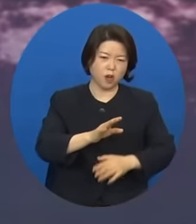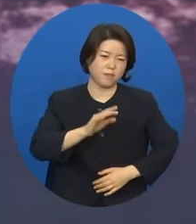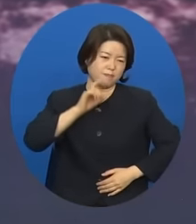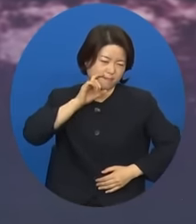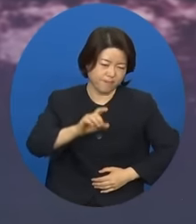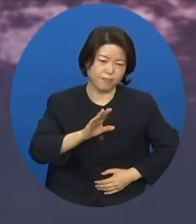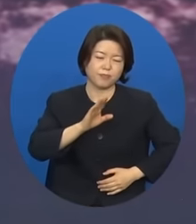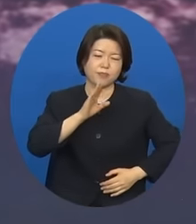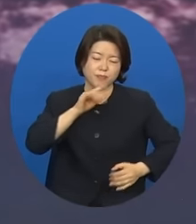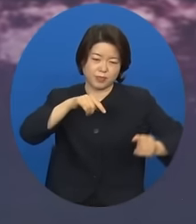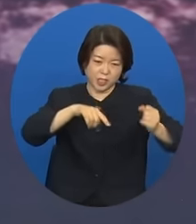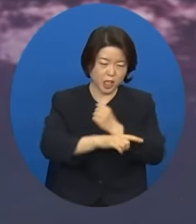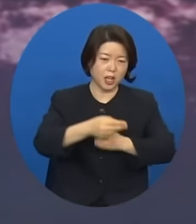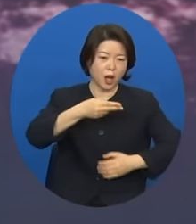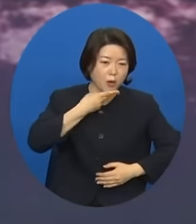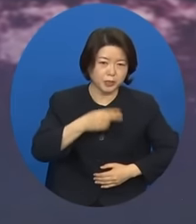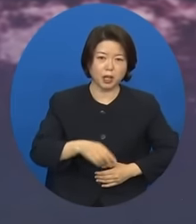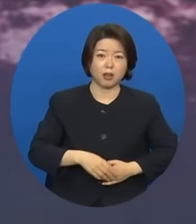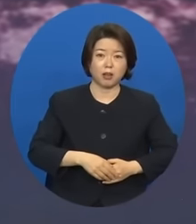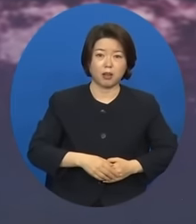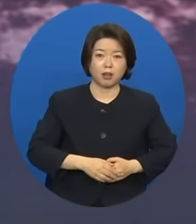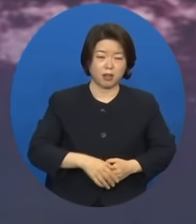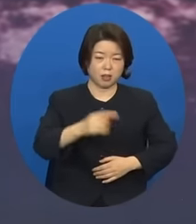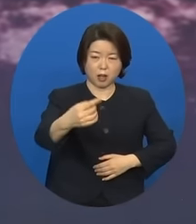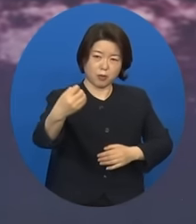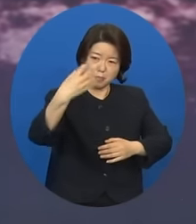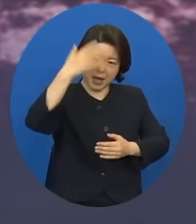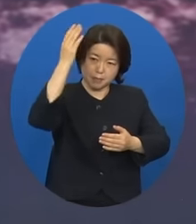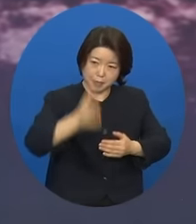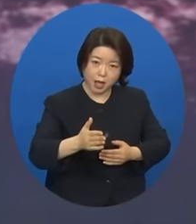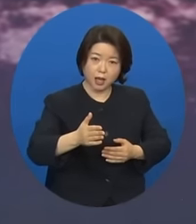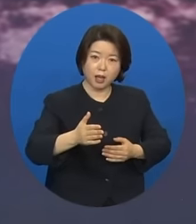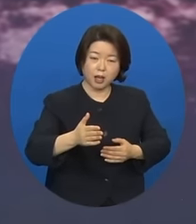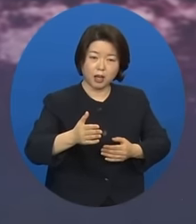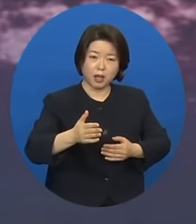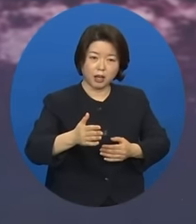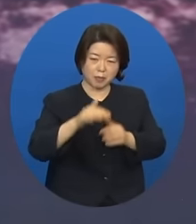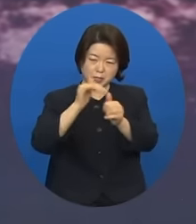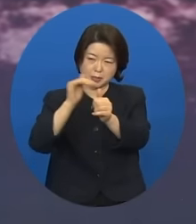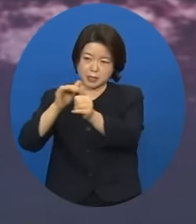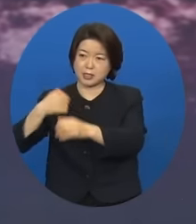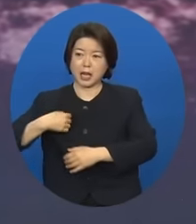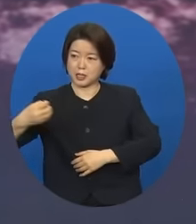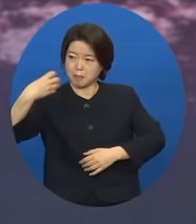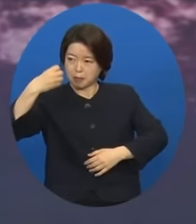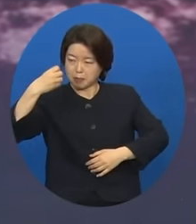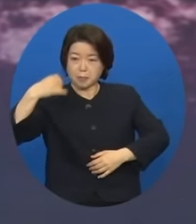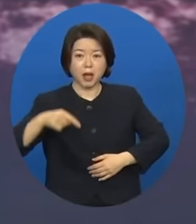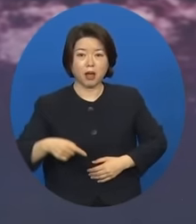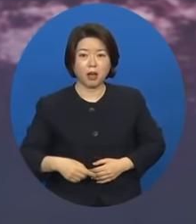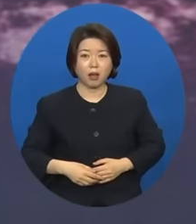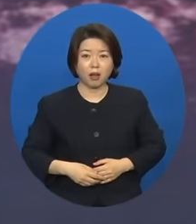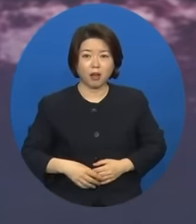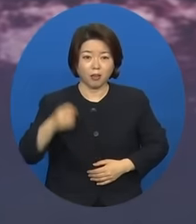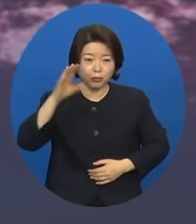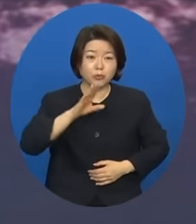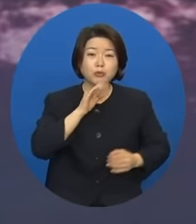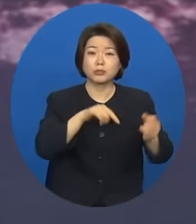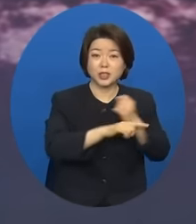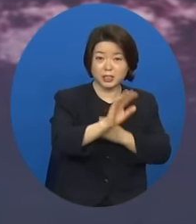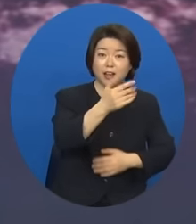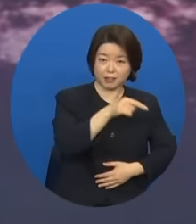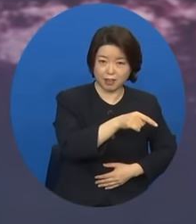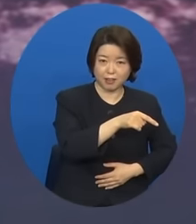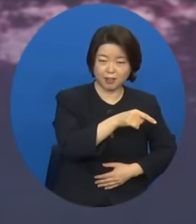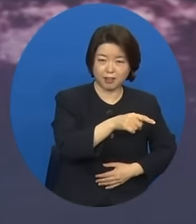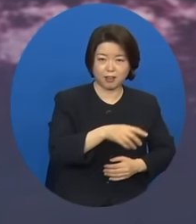말하지 마라고 하면서 그 말을 강요하지 마라고 하면서 우리한테 강요를 하고 있어요 절대 진리가 없다는 을 강를 하고 있다고 그니까 절대